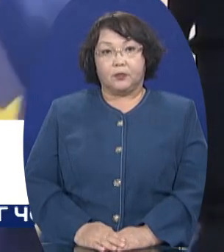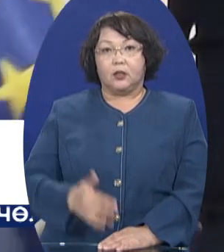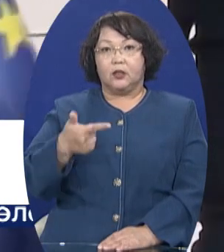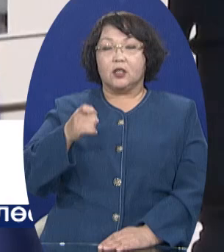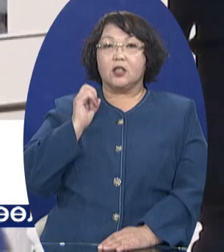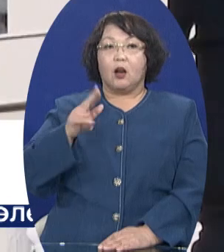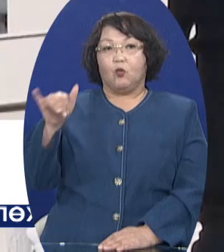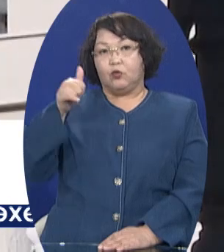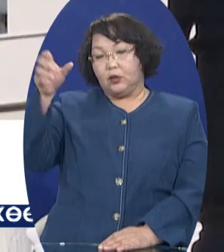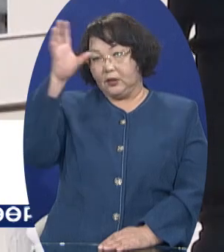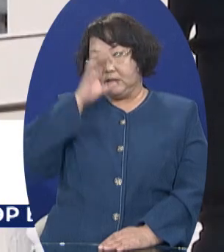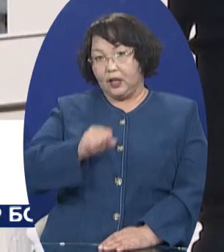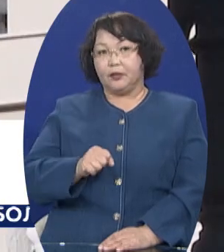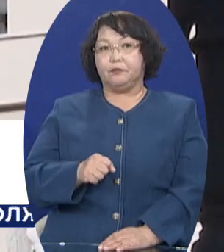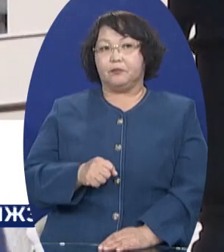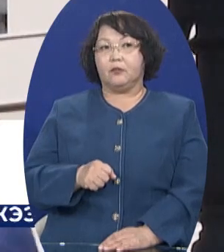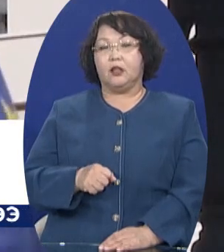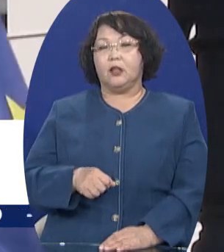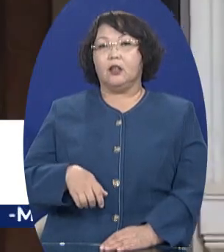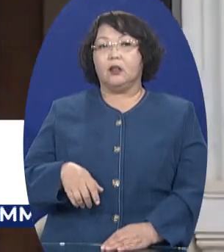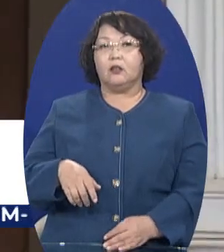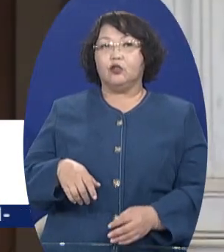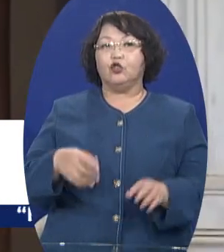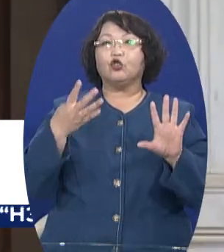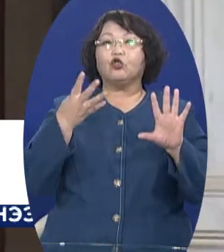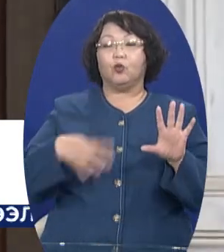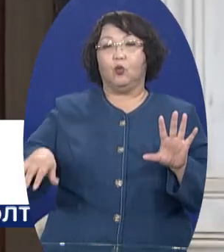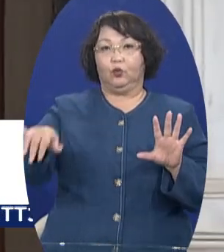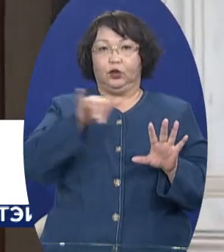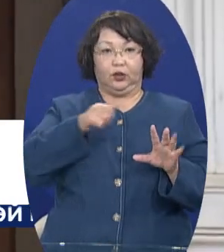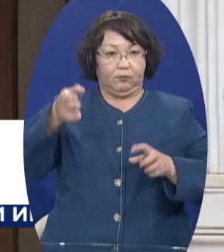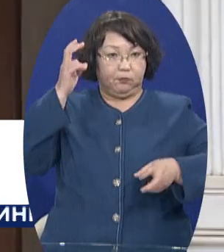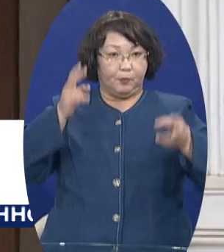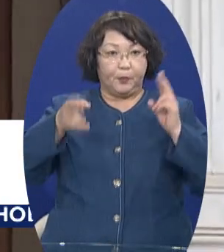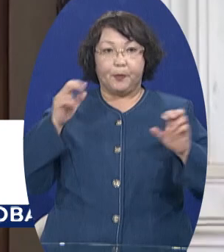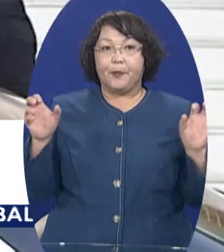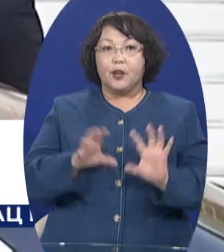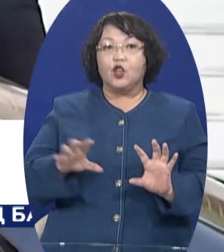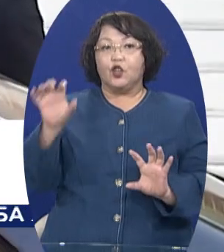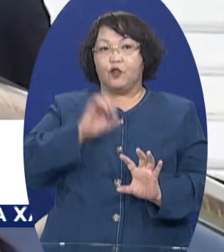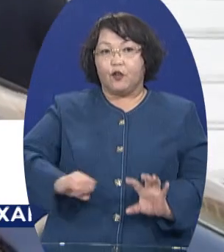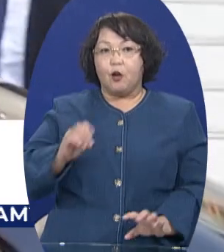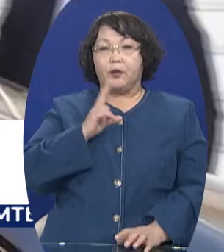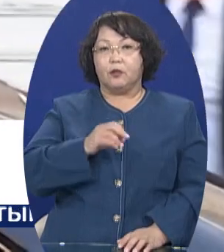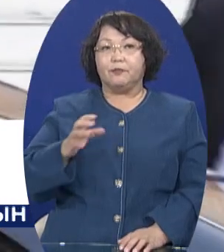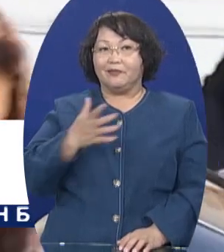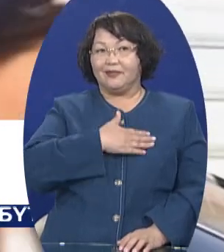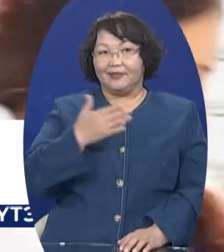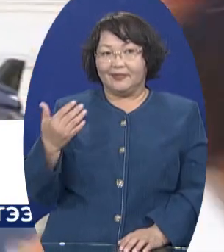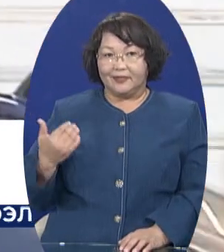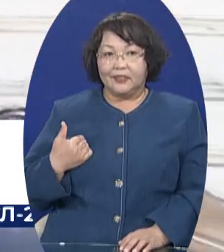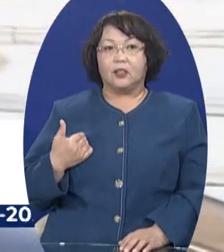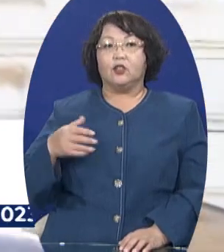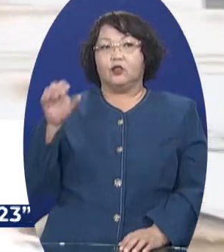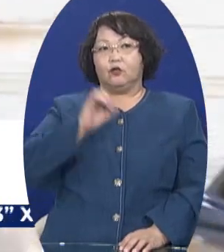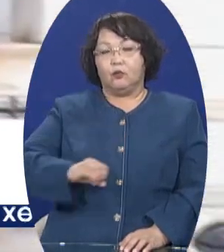Грекийн ерөнхий сайд Кириакос Мицотакис Балканы 9 улс орны төр засгийн тэргүүн нар болон Европын комиссийн дарга Урсула фон дер Лайн,